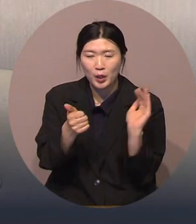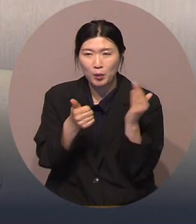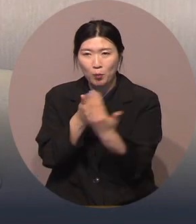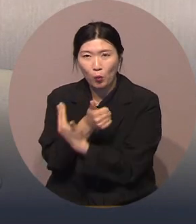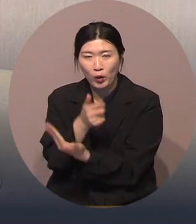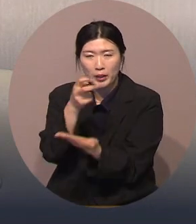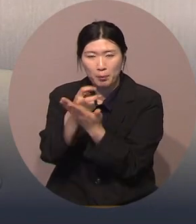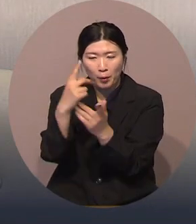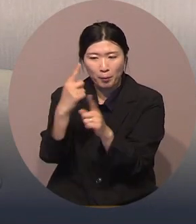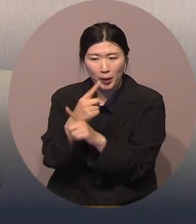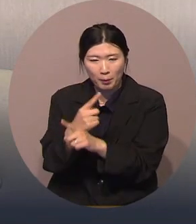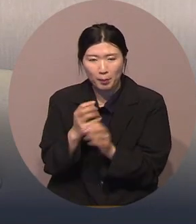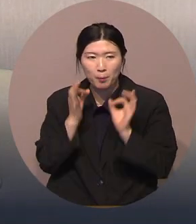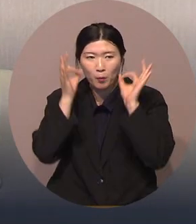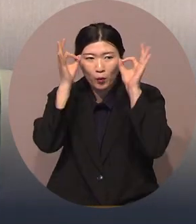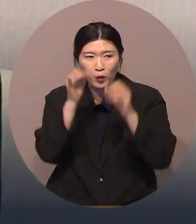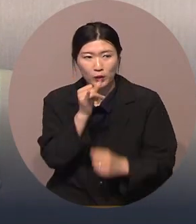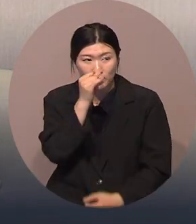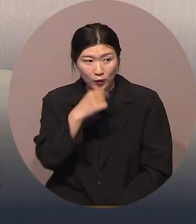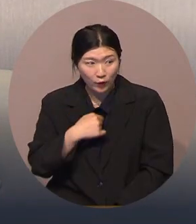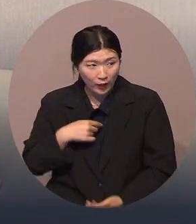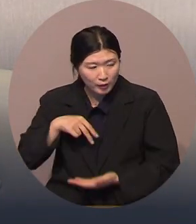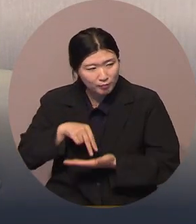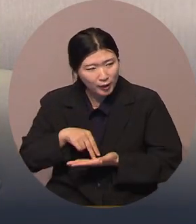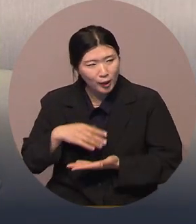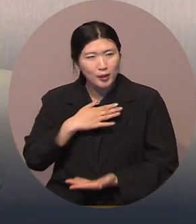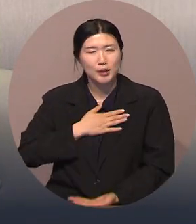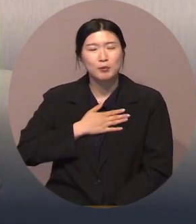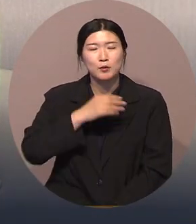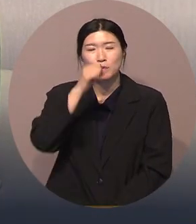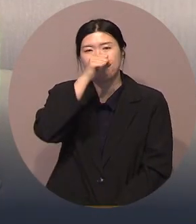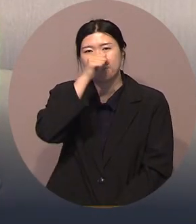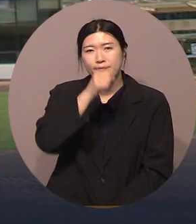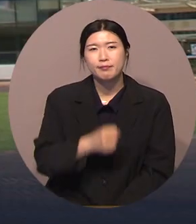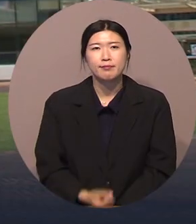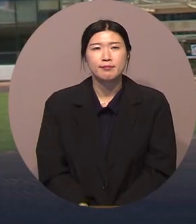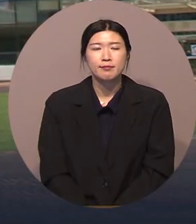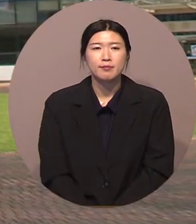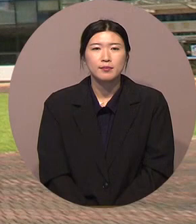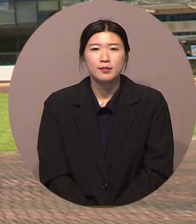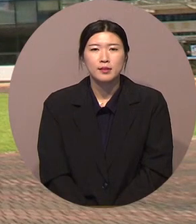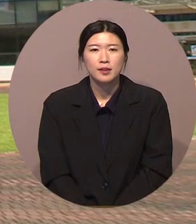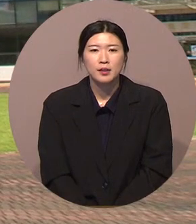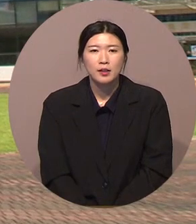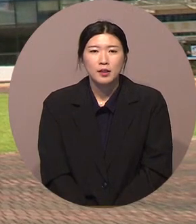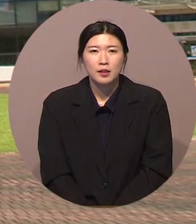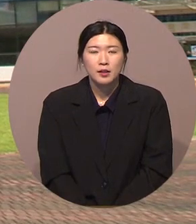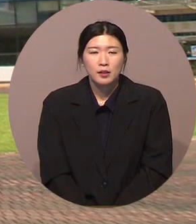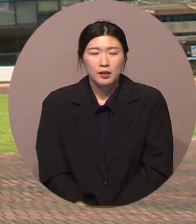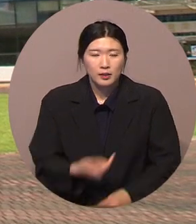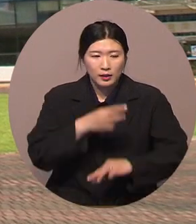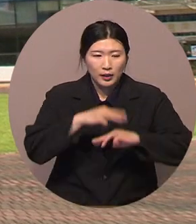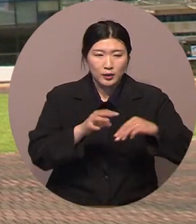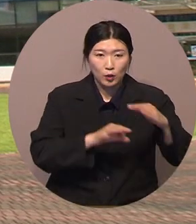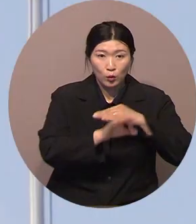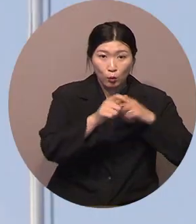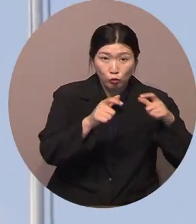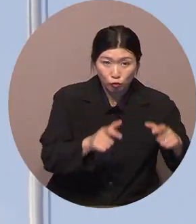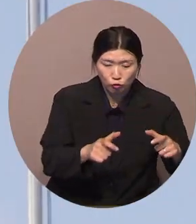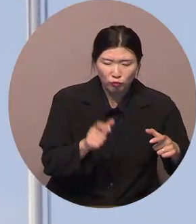법 개정도 하고 하는 모습이 좀 변화되는 모습을 보여주는 거 같아서 대전 동구를 시작으로